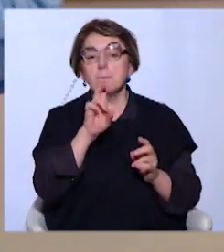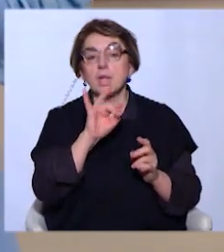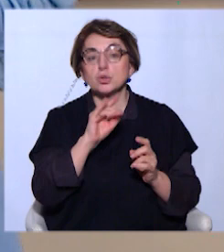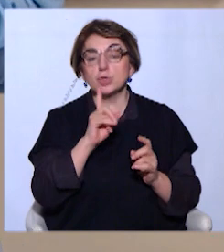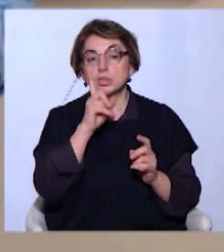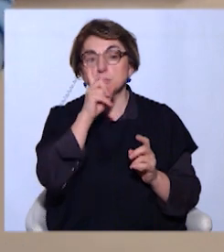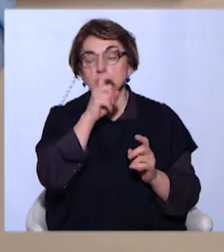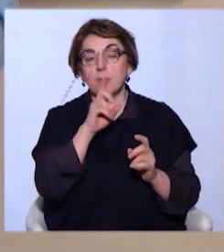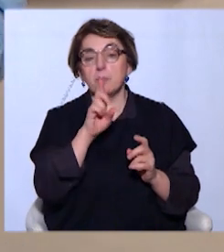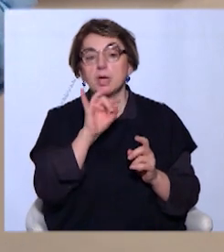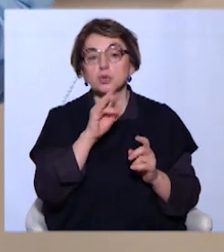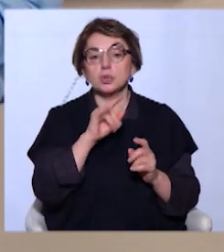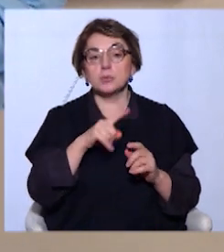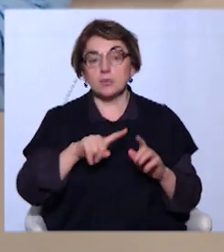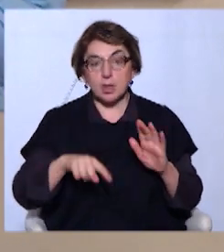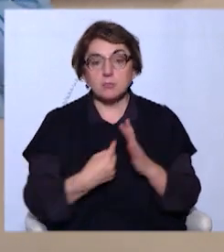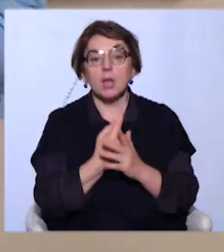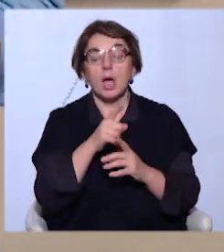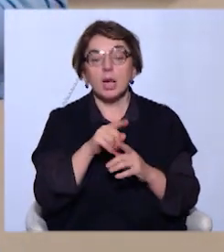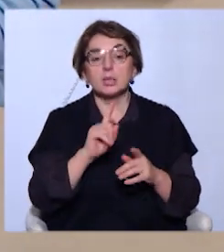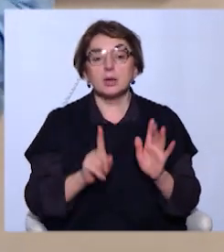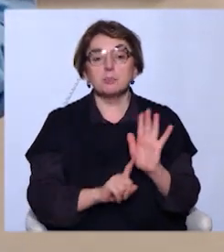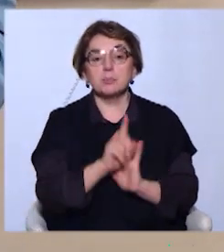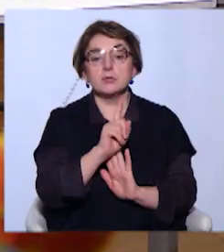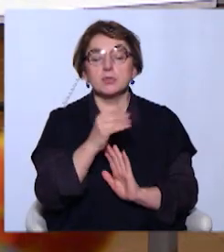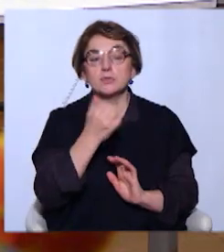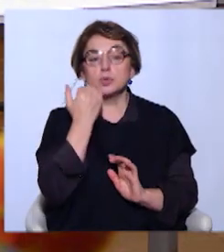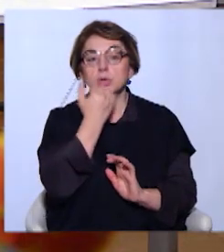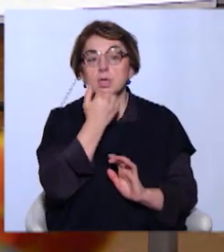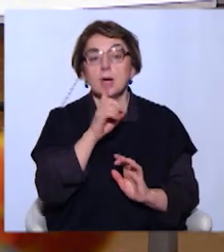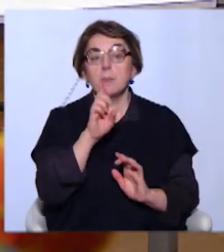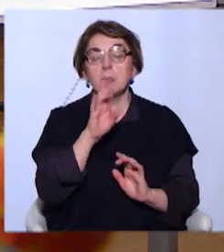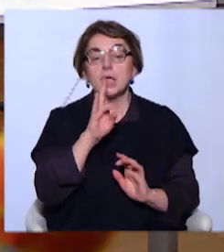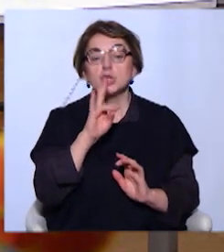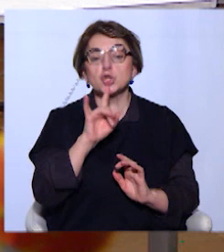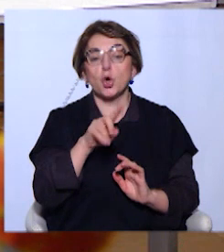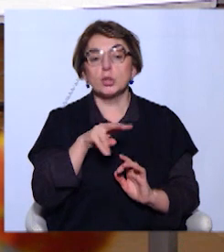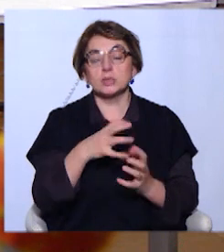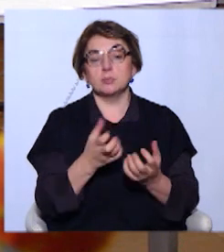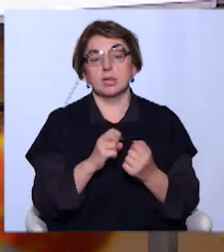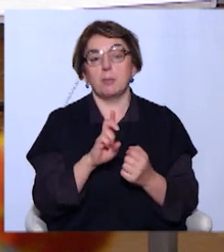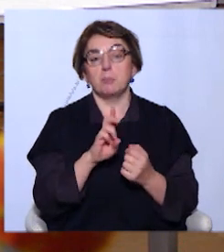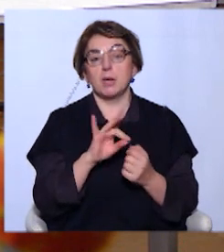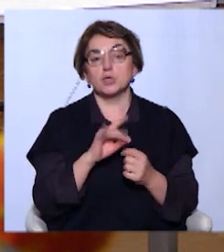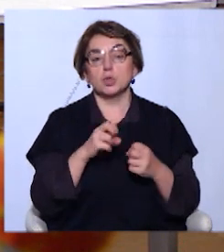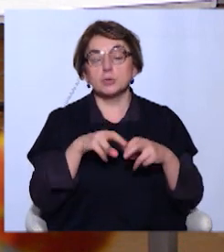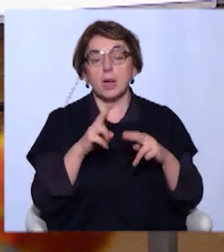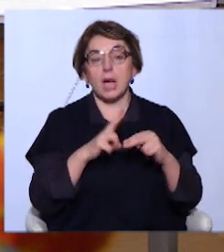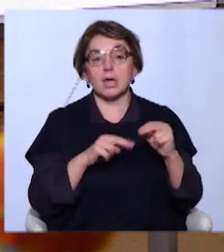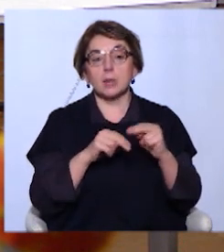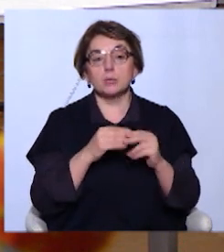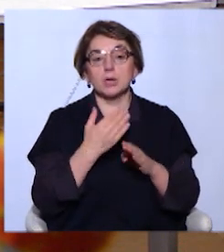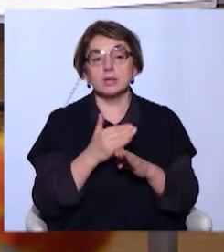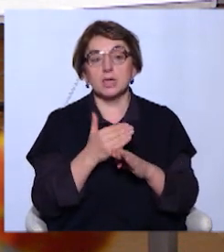მიიღეს ბენზოის მჟავა. აი, სწორედ ბენზოის მჟავადან მოხდა პირველად თვითონ ნივთიერება ბენზოლის მიღება.